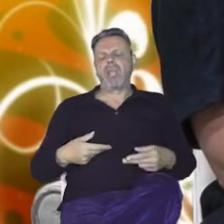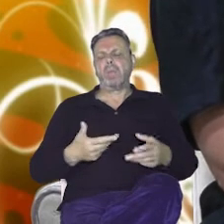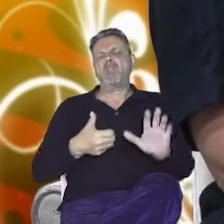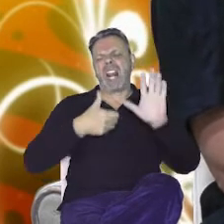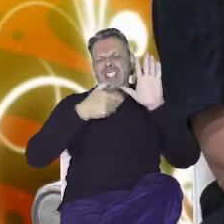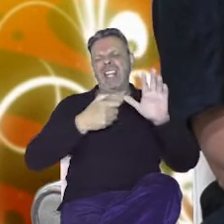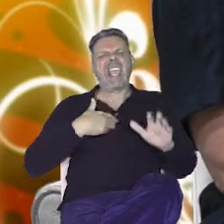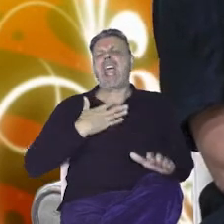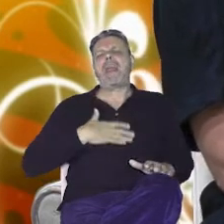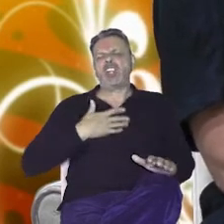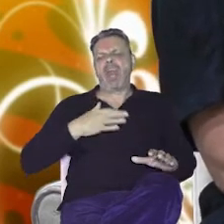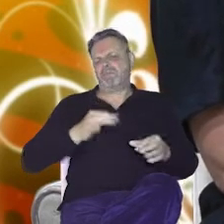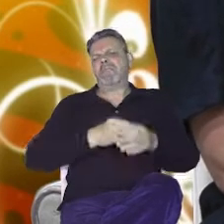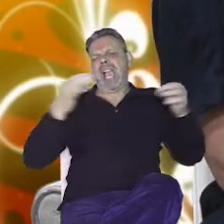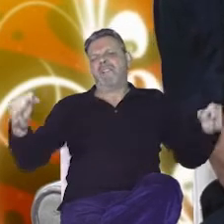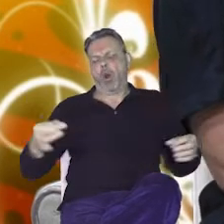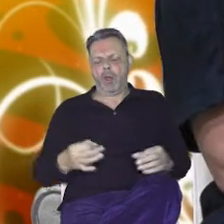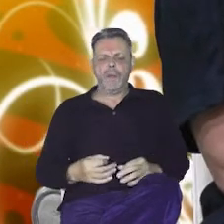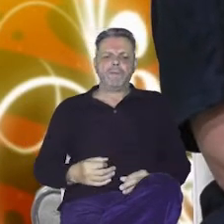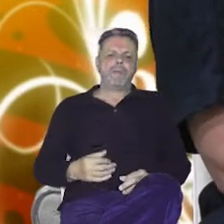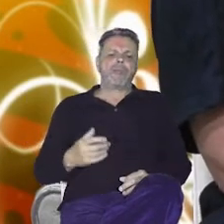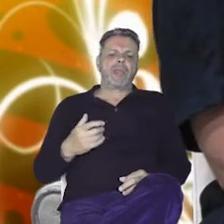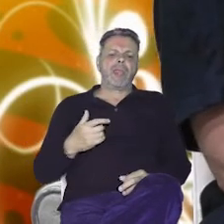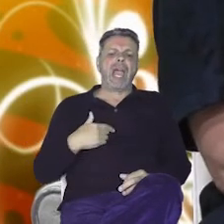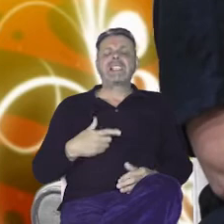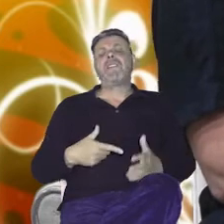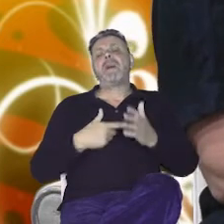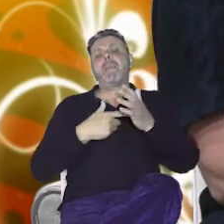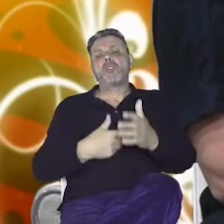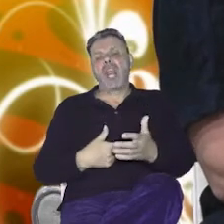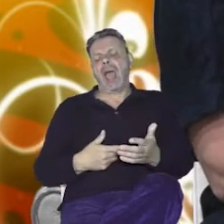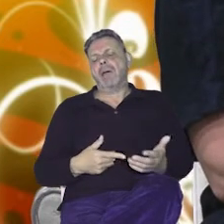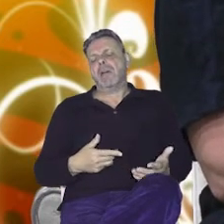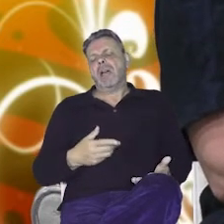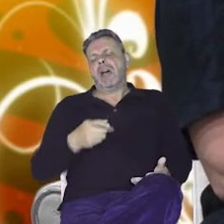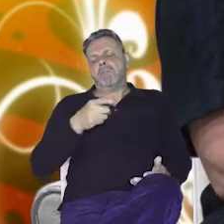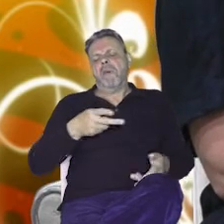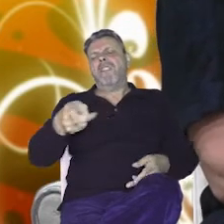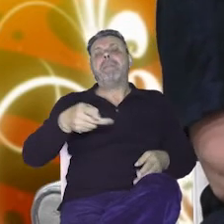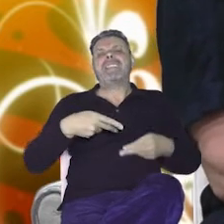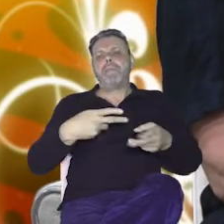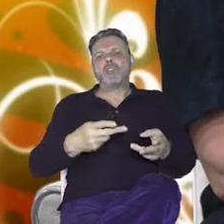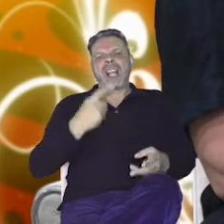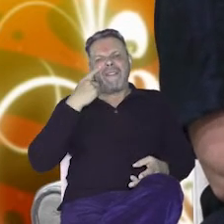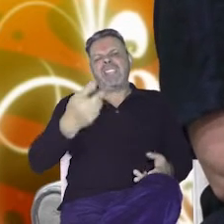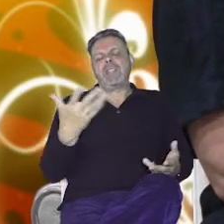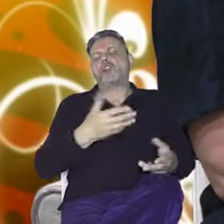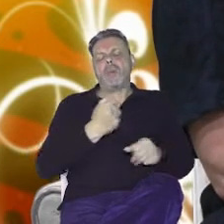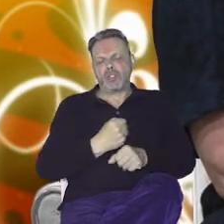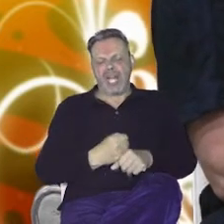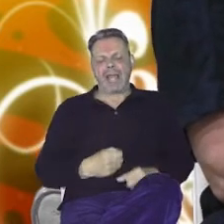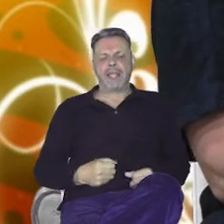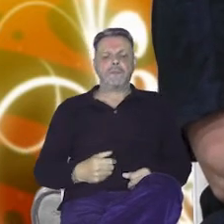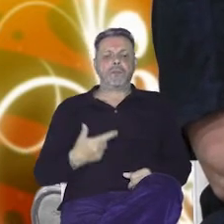nekakve javne mreže. Ja sam vama čisto poslala kao novinaru da vidite o čemu se radi, jer smatram da u